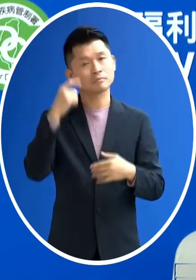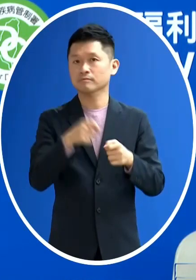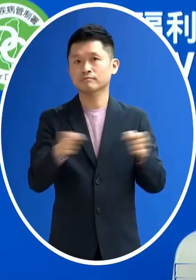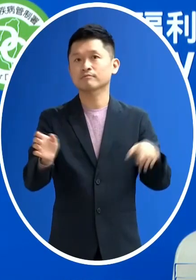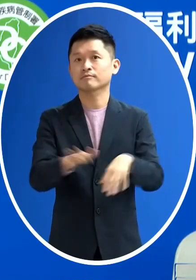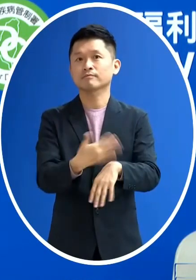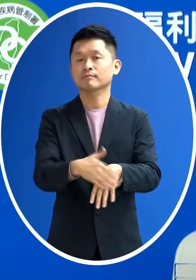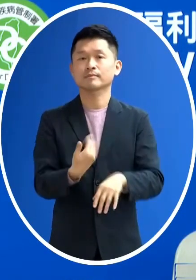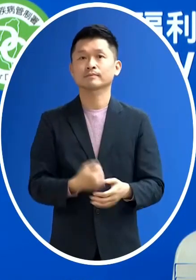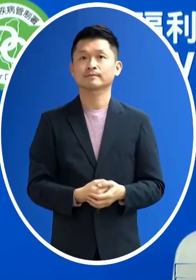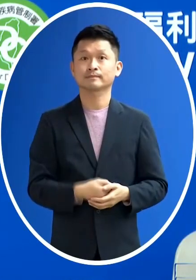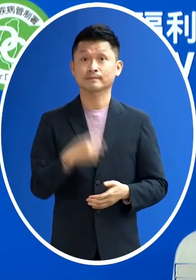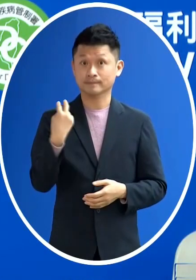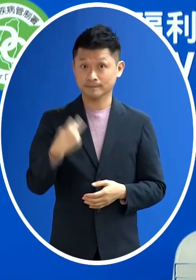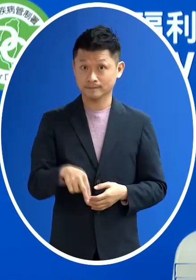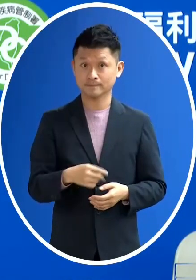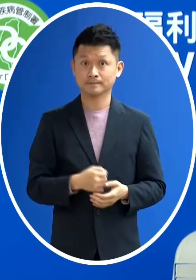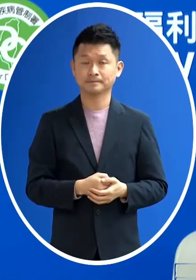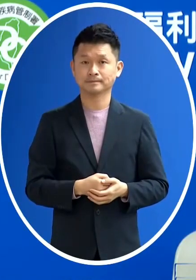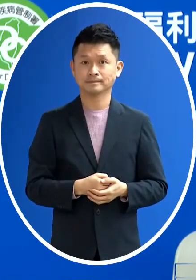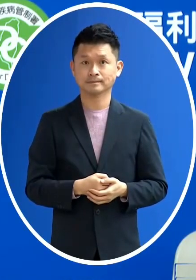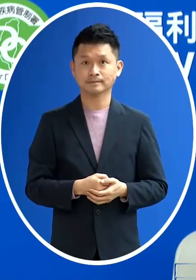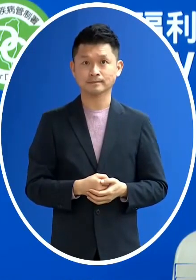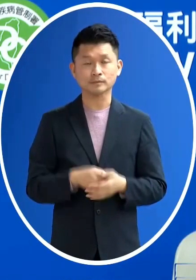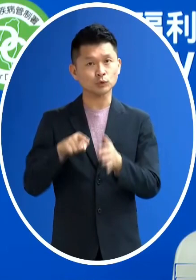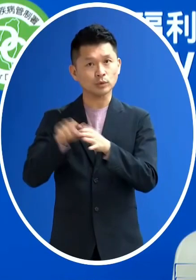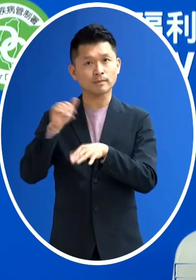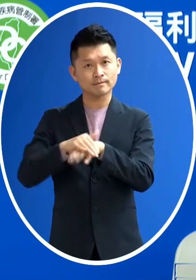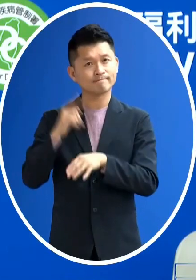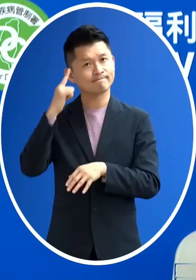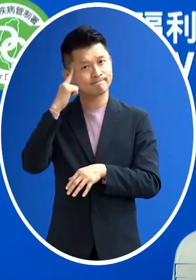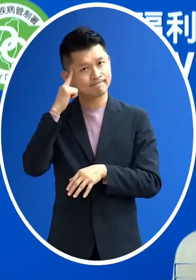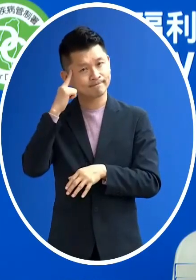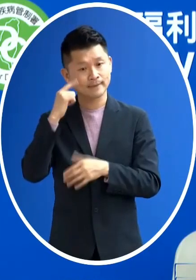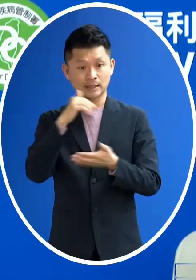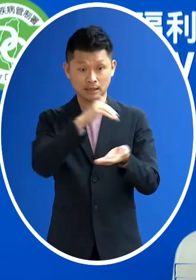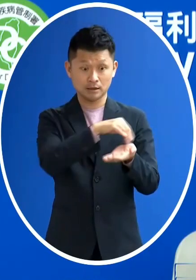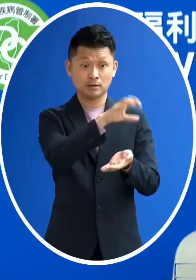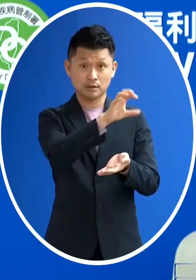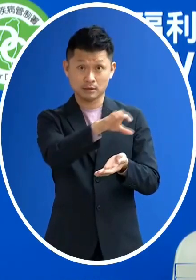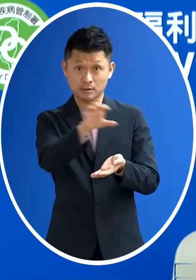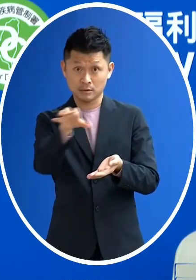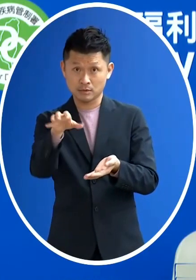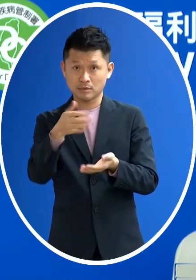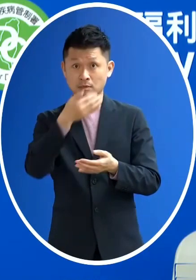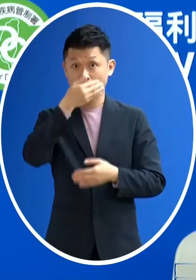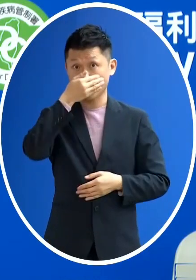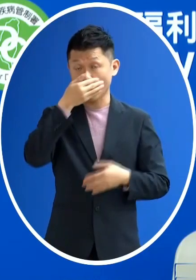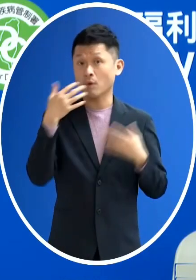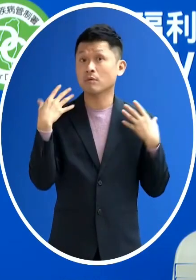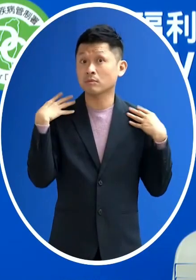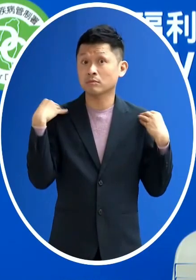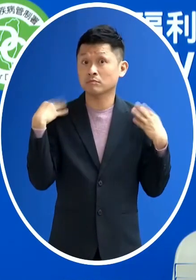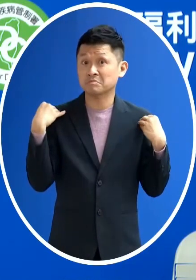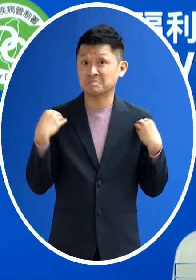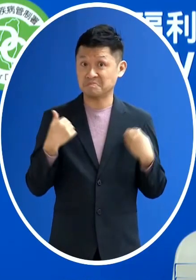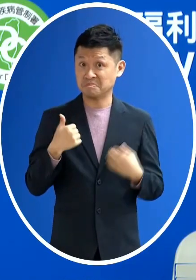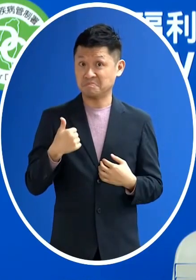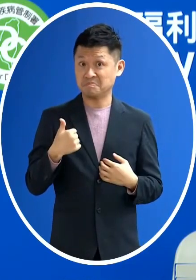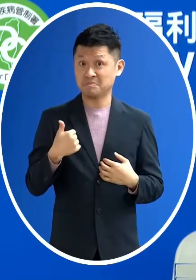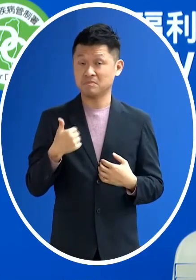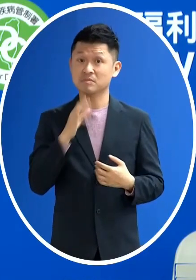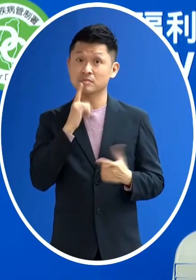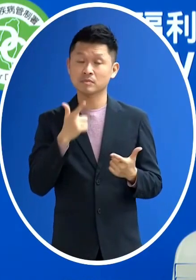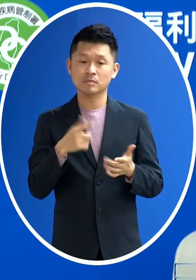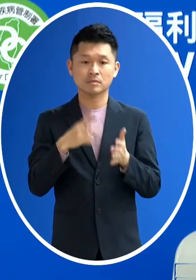那也有这样子的想法，也有专家的建议，就是说医疗院所是不是我们还是保持戴口罩比较好？哦，医疗院